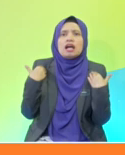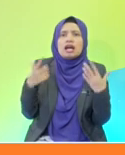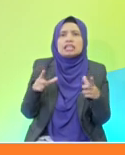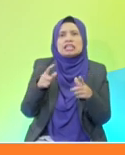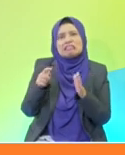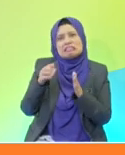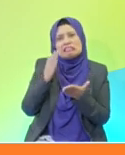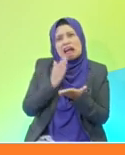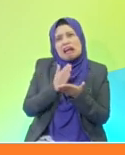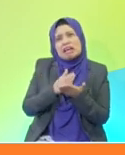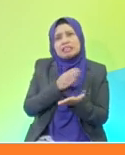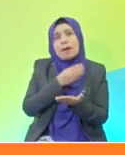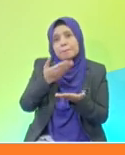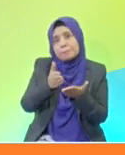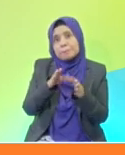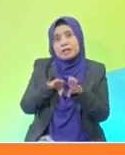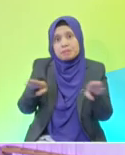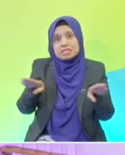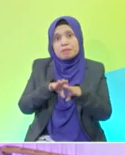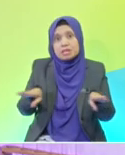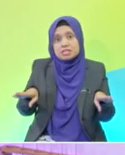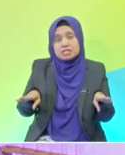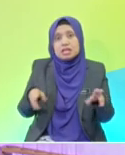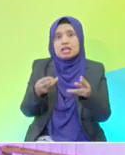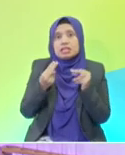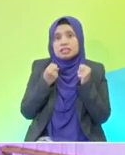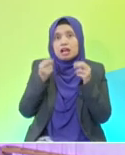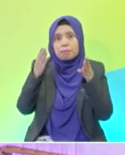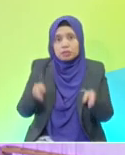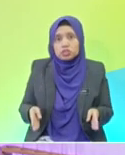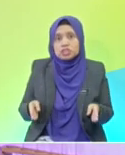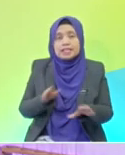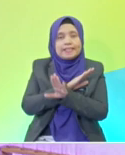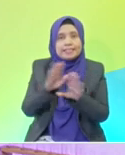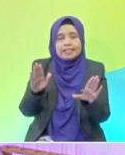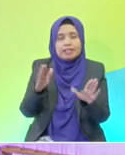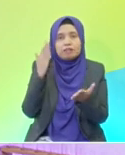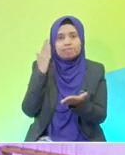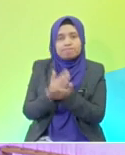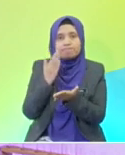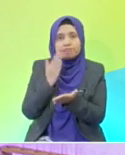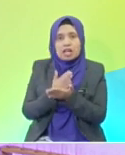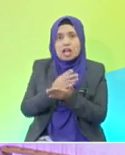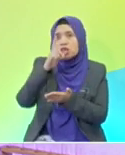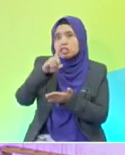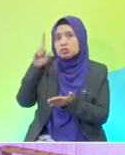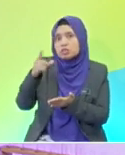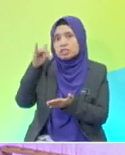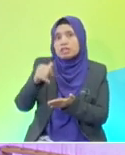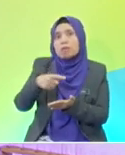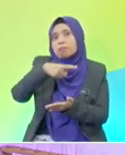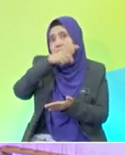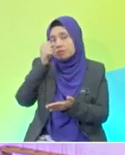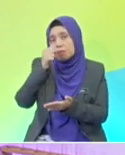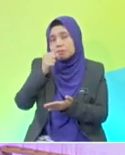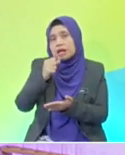individu di mana sebenarnya kehendak manusia adalah tidak terha- satu saja yang menyebabkan pernyataan